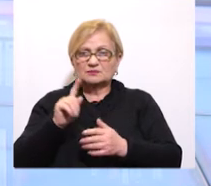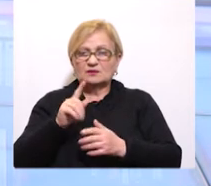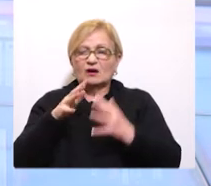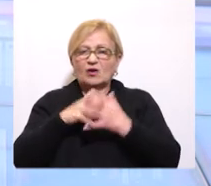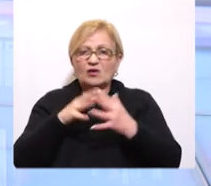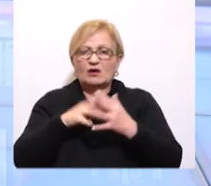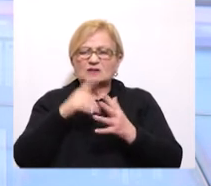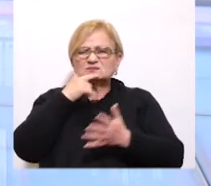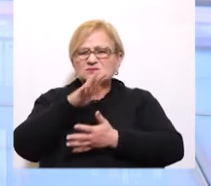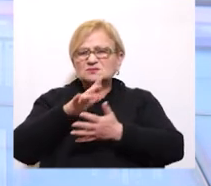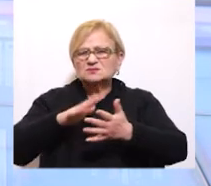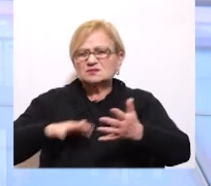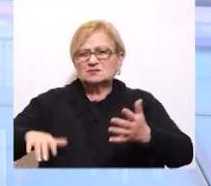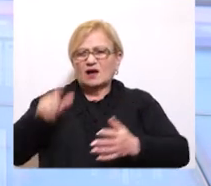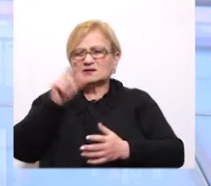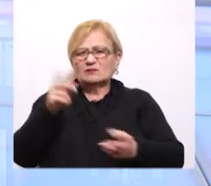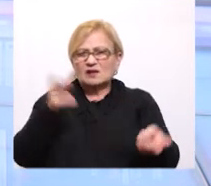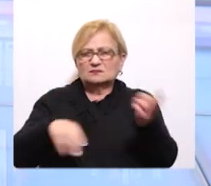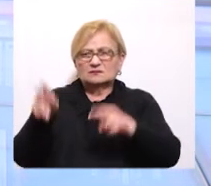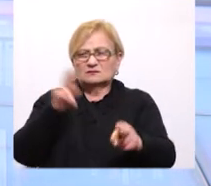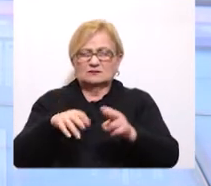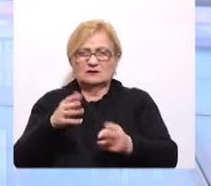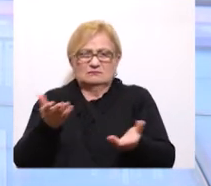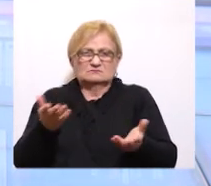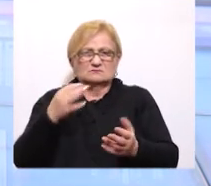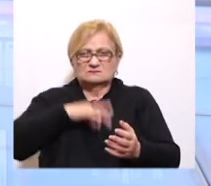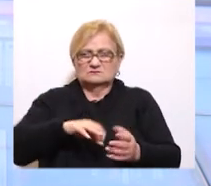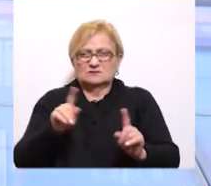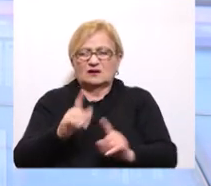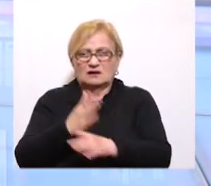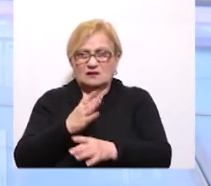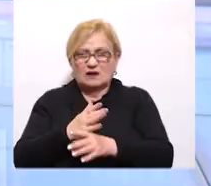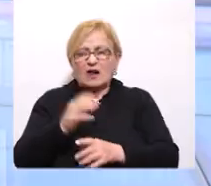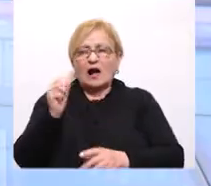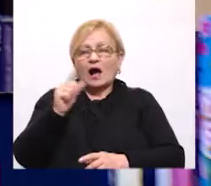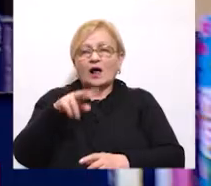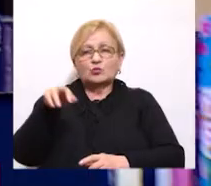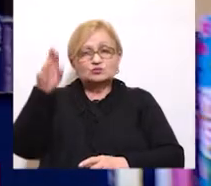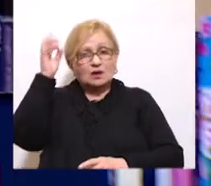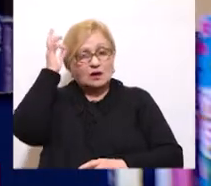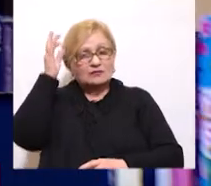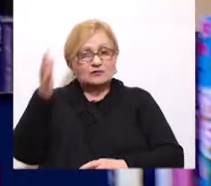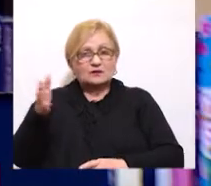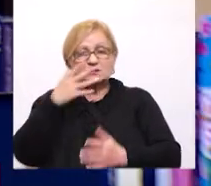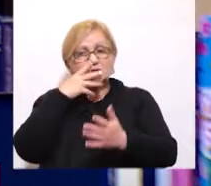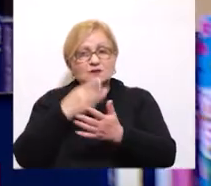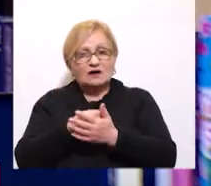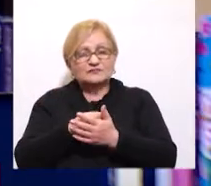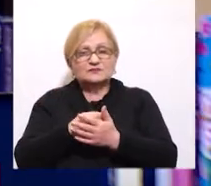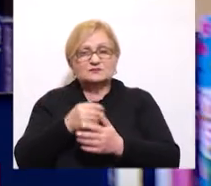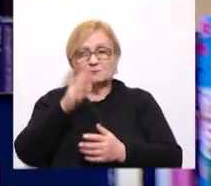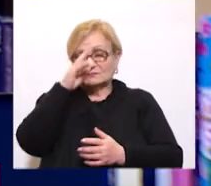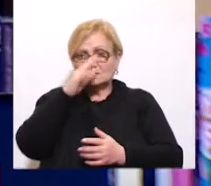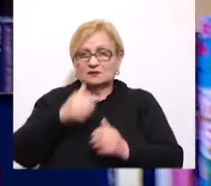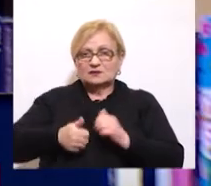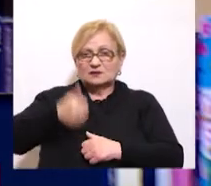ომს სისხლის ღვრა და ადამიანების მკვლელობა მოსდევს. გავიხსენეთ ალუდა, რომელიც თავის მტერს